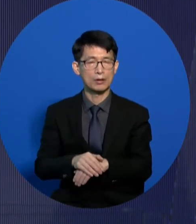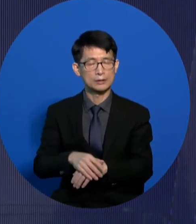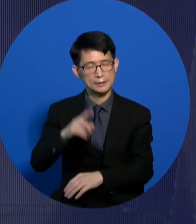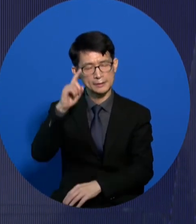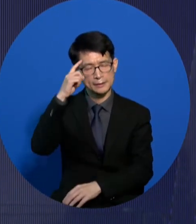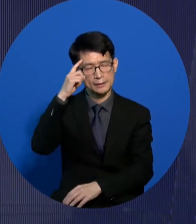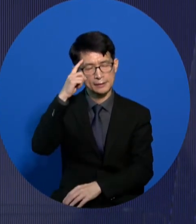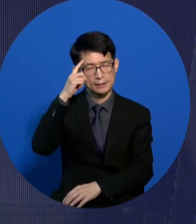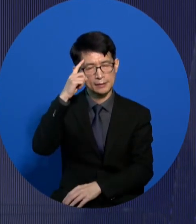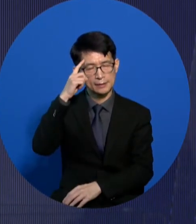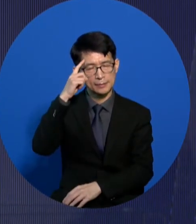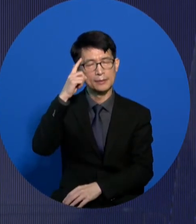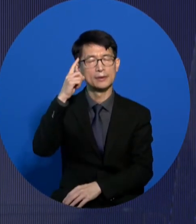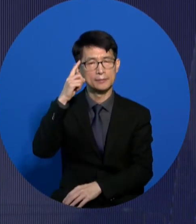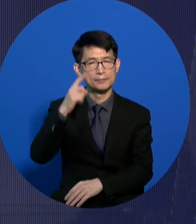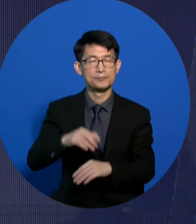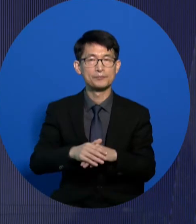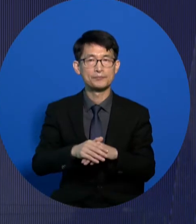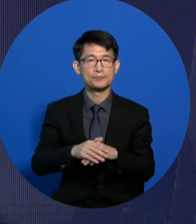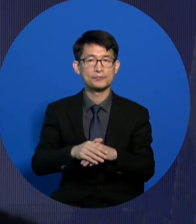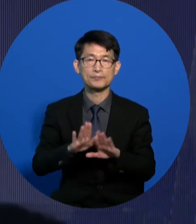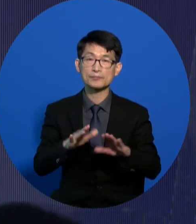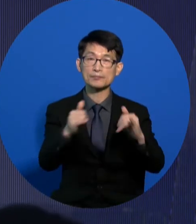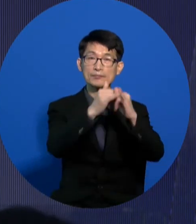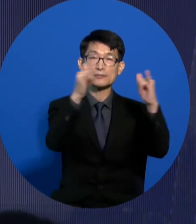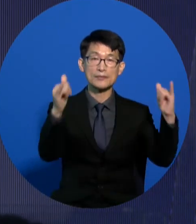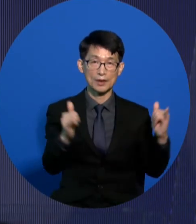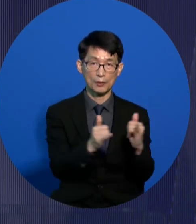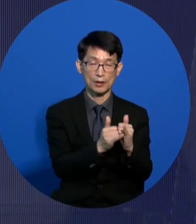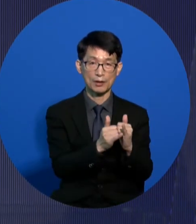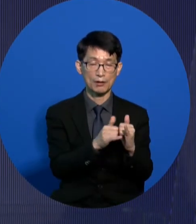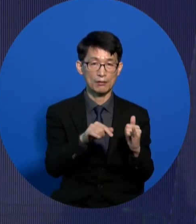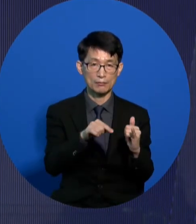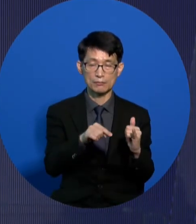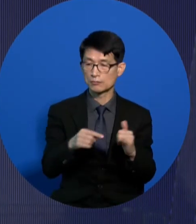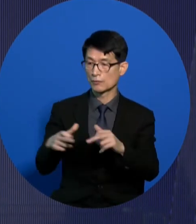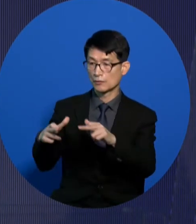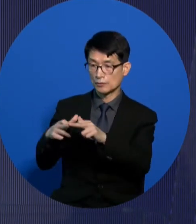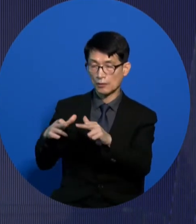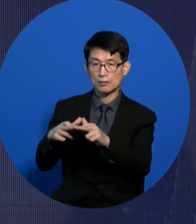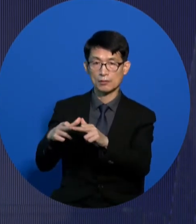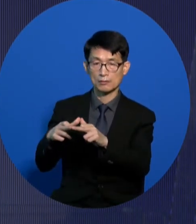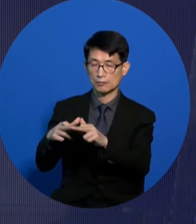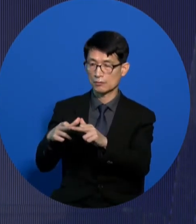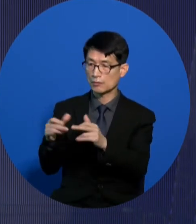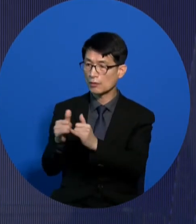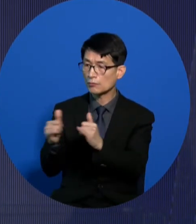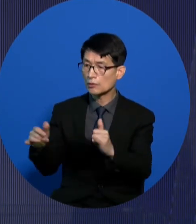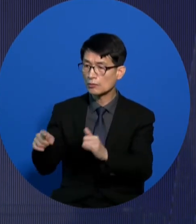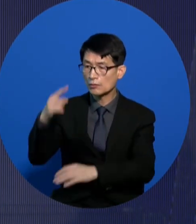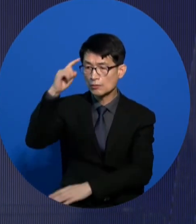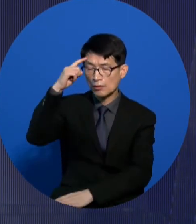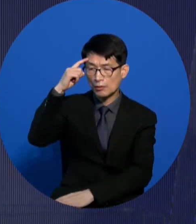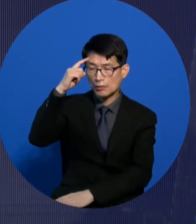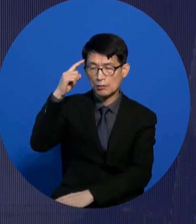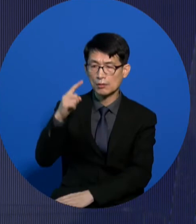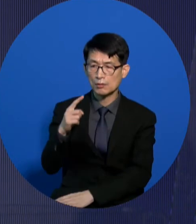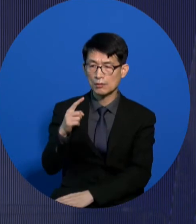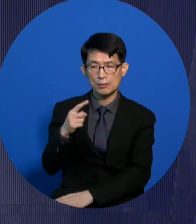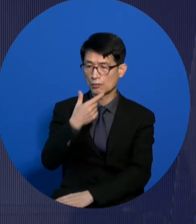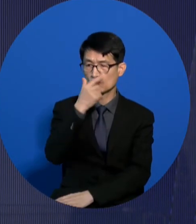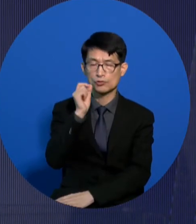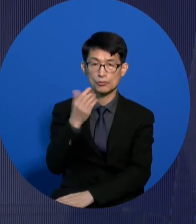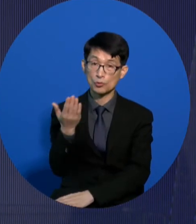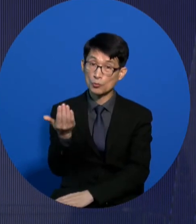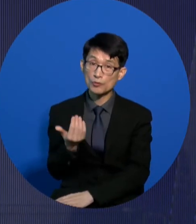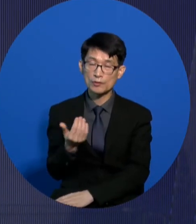보면은 이 사회가 아직까지 장애인들에 대한 인식이 아까 교수님이 말씀해